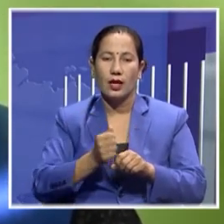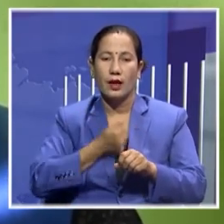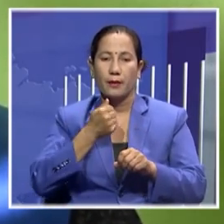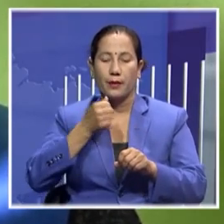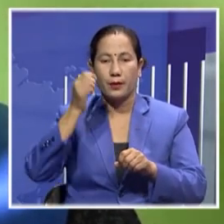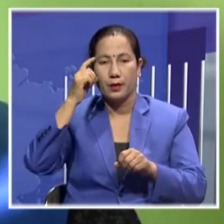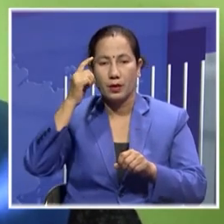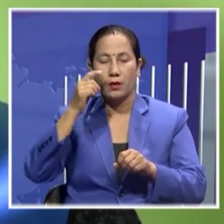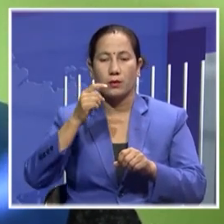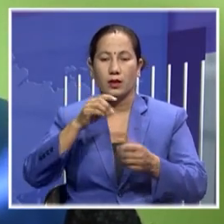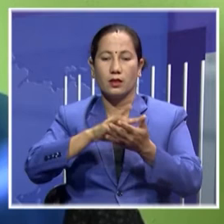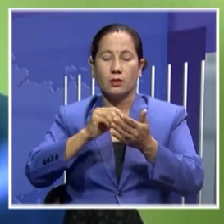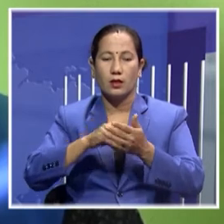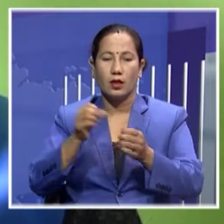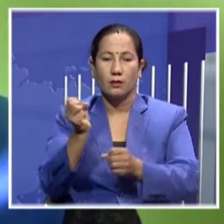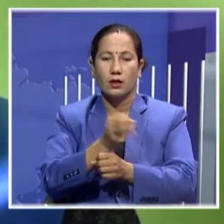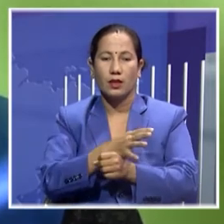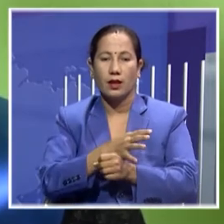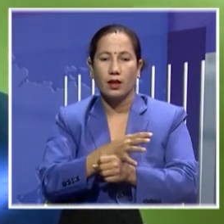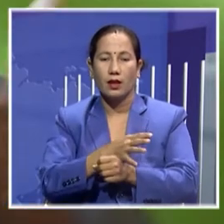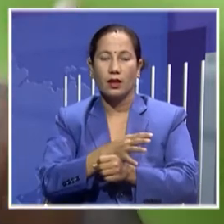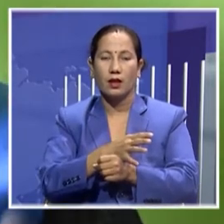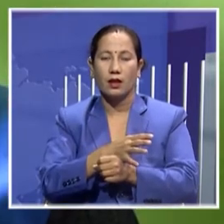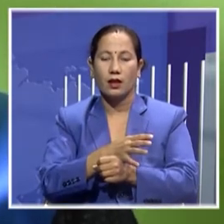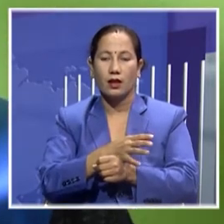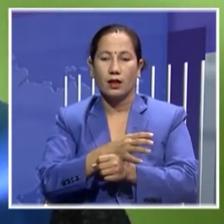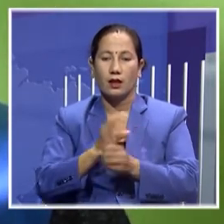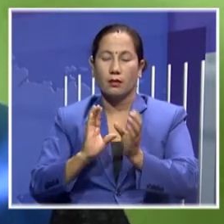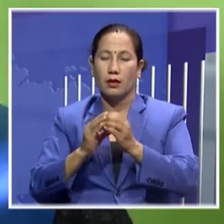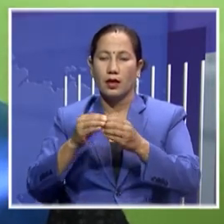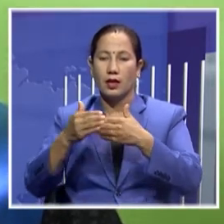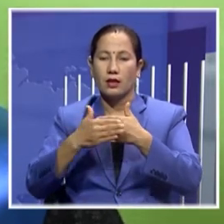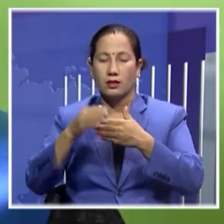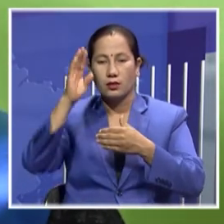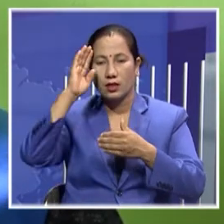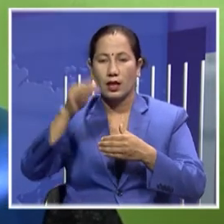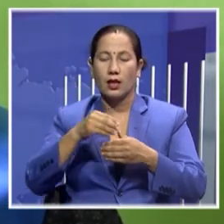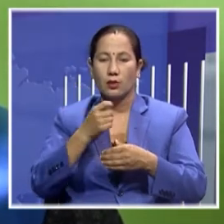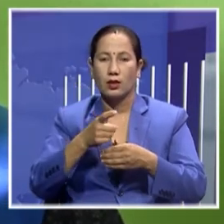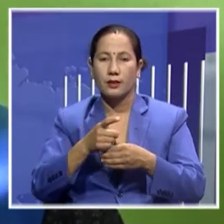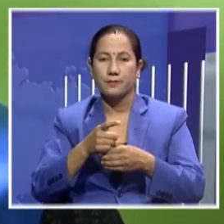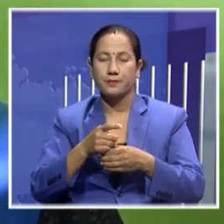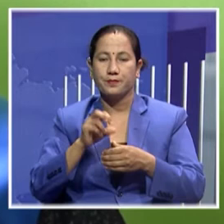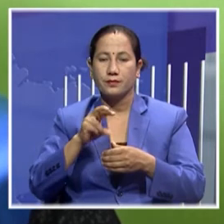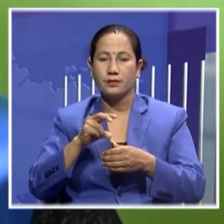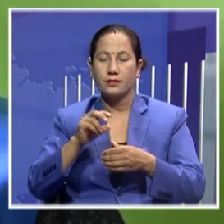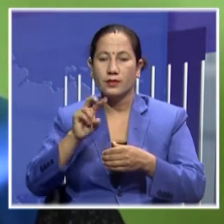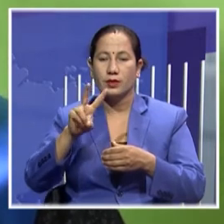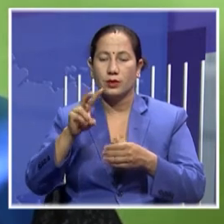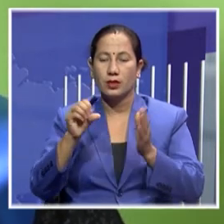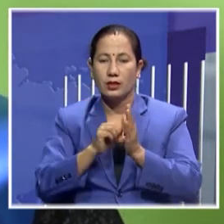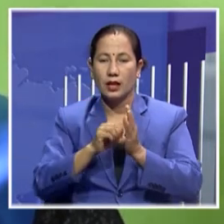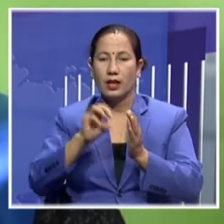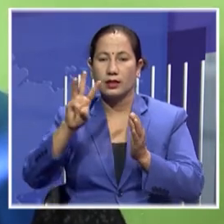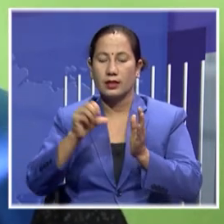स्वाभाविक सदरमुकामभन्दा पालिका नजिकको सरकार आयो भनेर चुनाव गरियो, तर दुई जिल्ला तिन जिल्ला